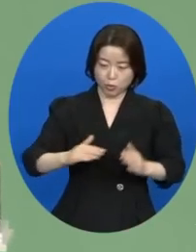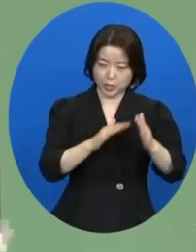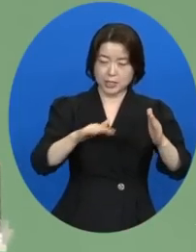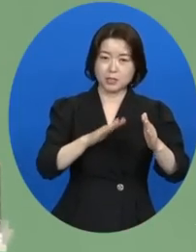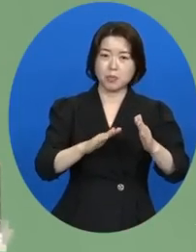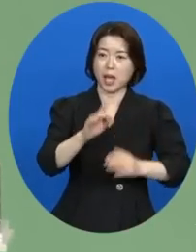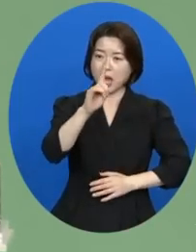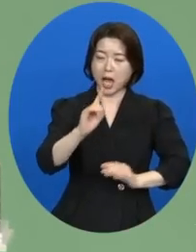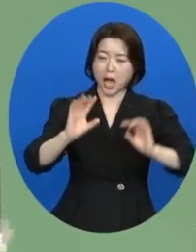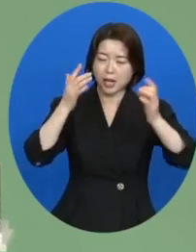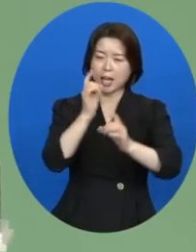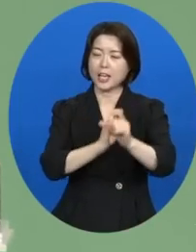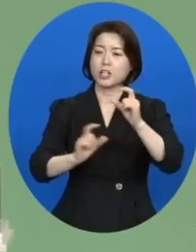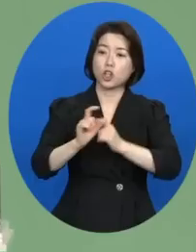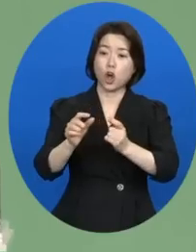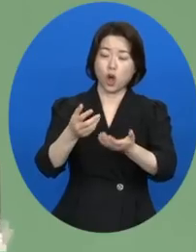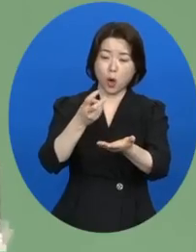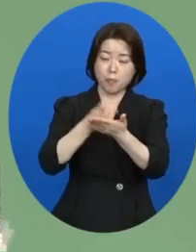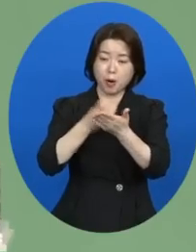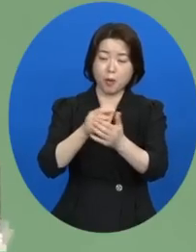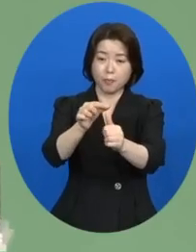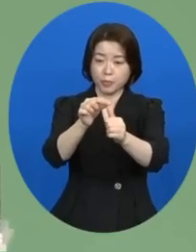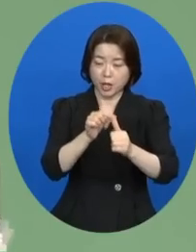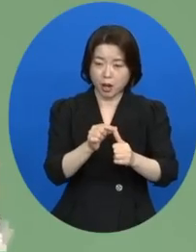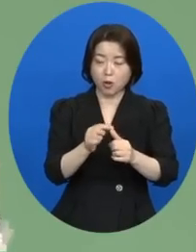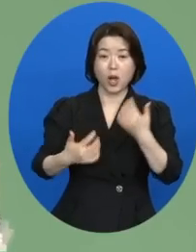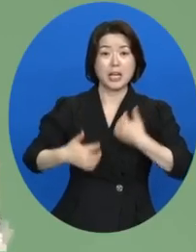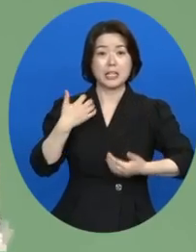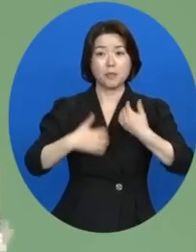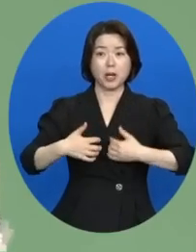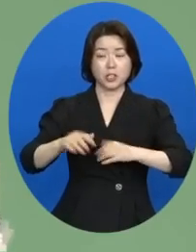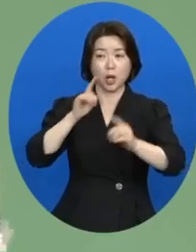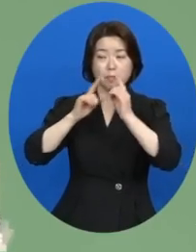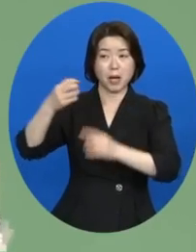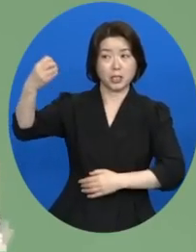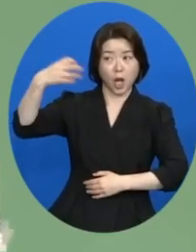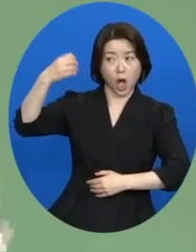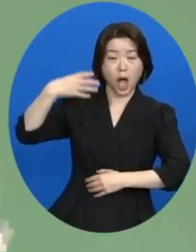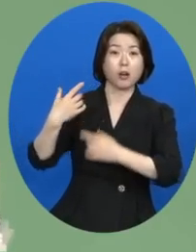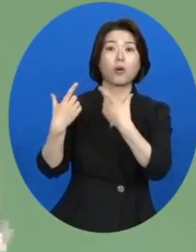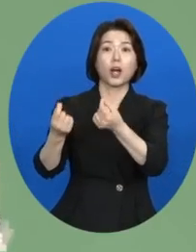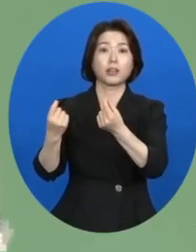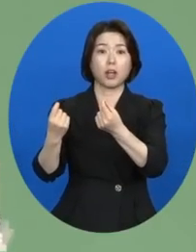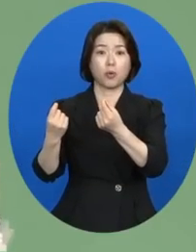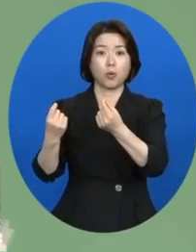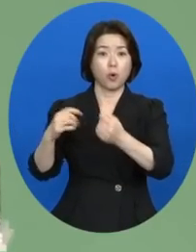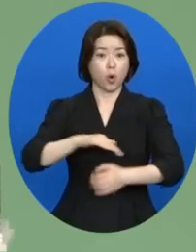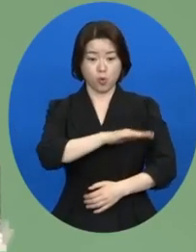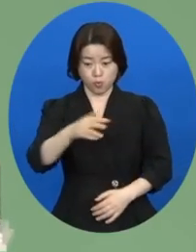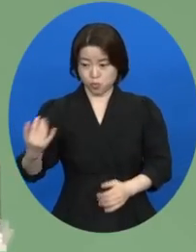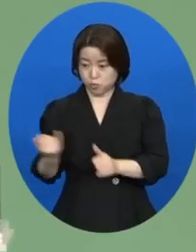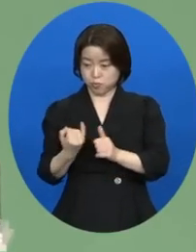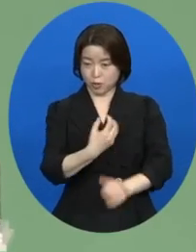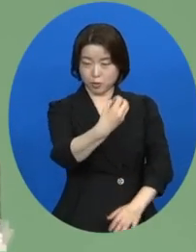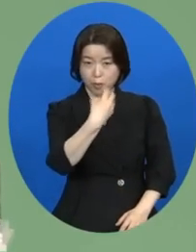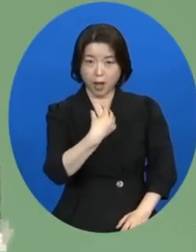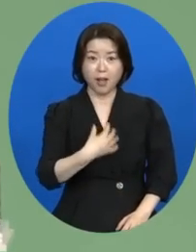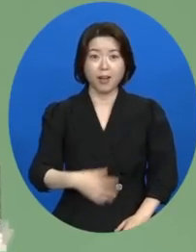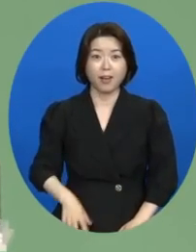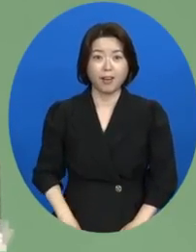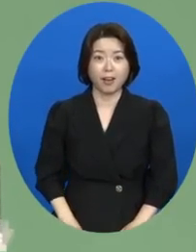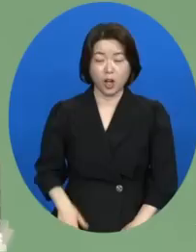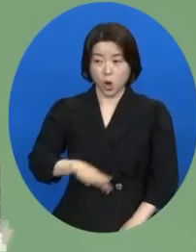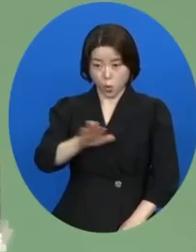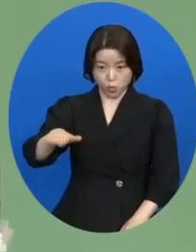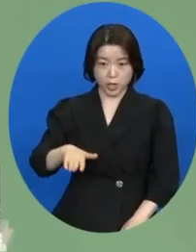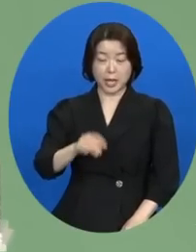더 입양하는 것을 기뻐하신다고 말씀하시는 것 같아 라고 하는 것입니다. 그래서